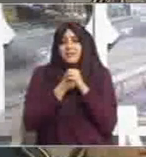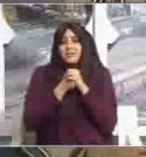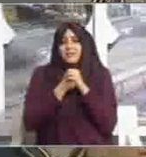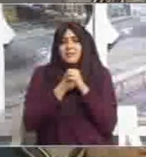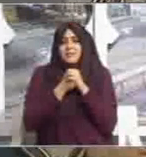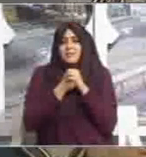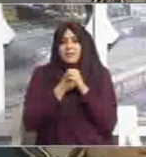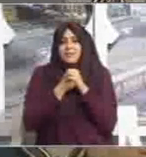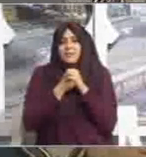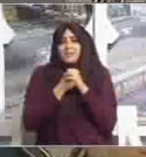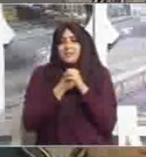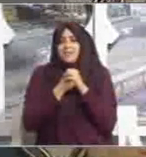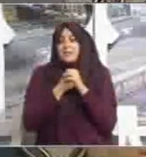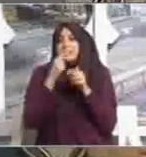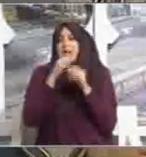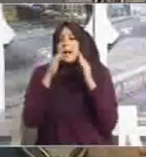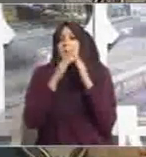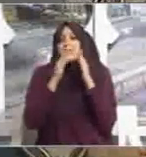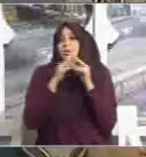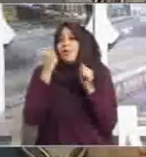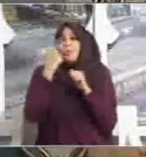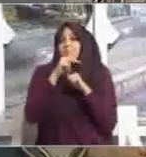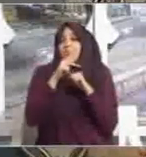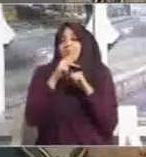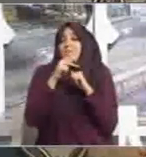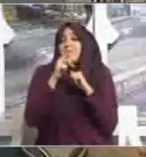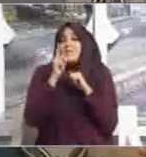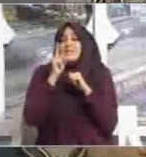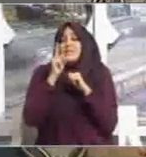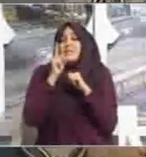زوج يمه، زوج يمه. ف